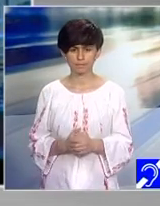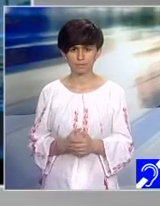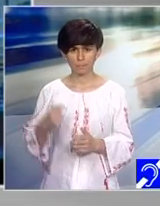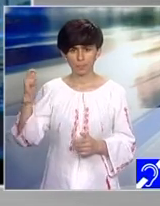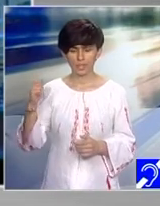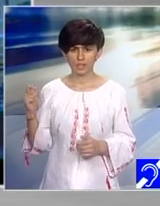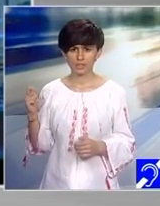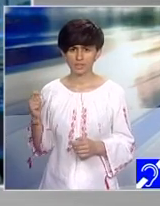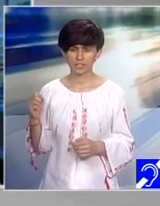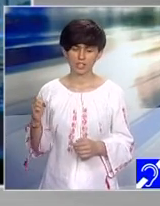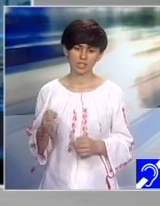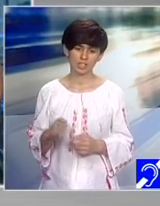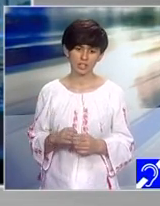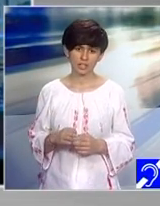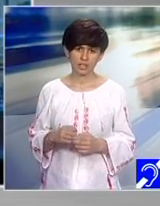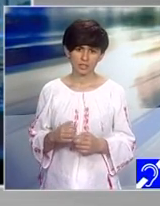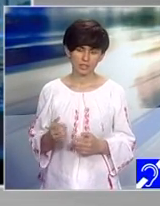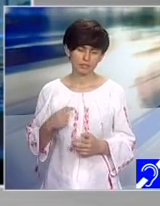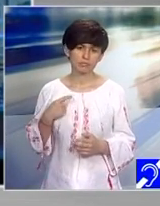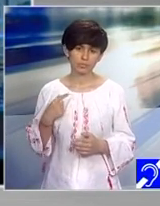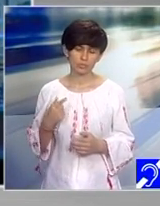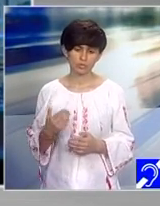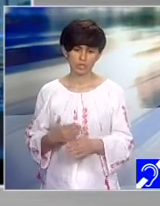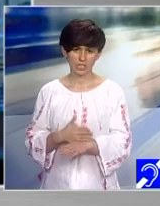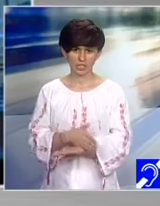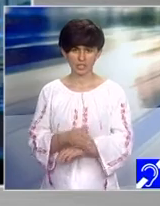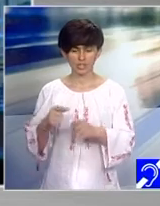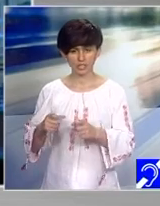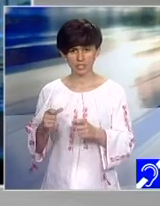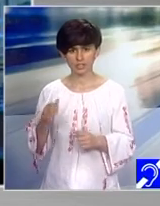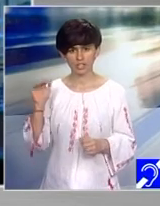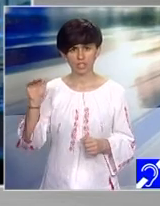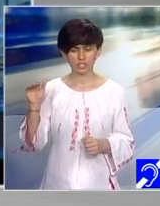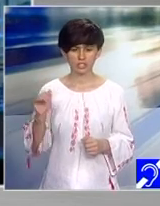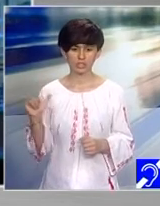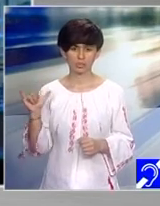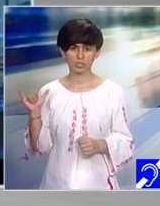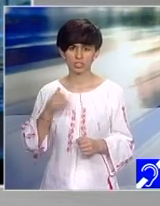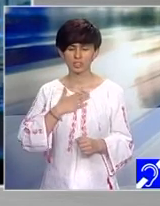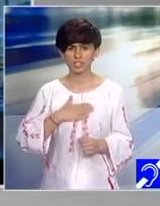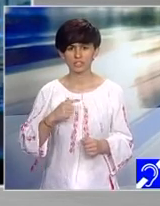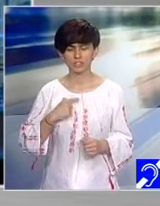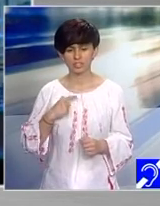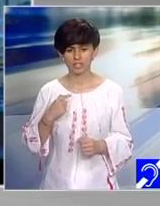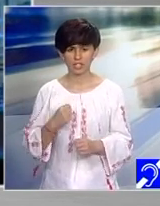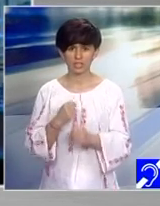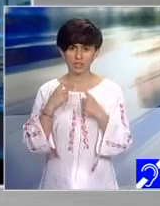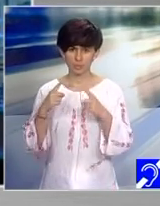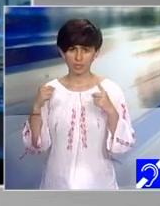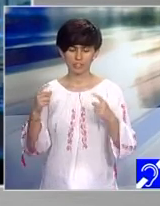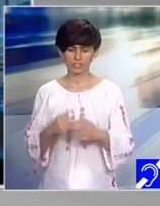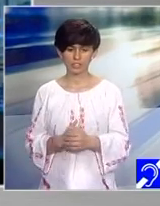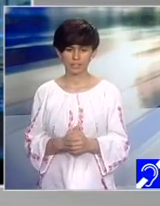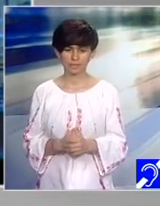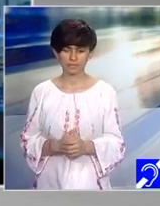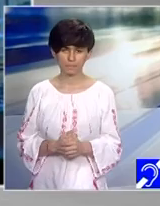în clasă, la clasa 5-a sau a 10-a și întrebi cine vrea să se facă profesor și vezi mâini ridicate și sunt dintre elevii mai